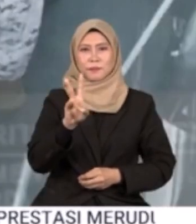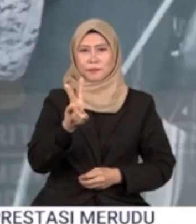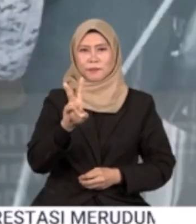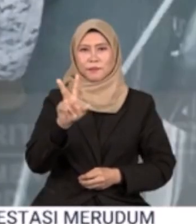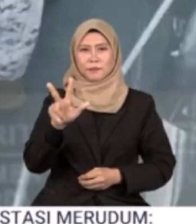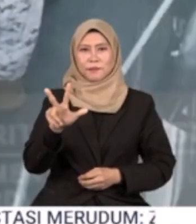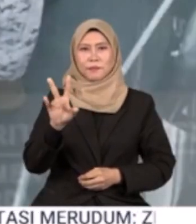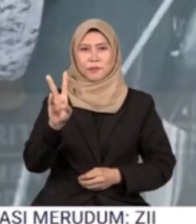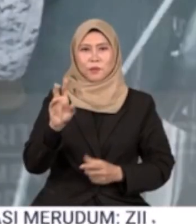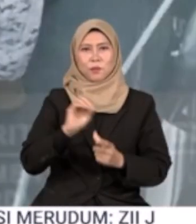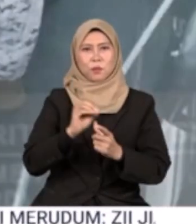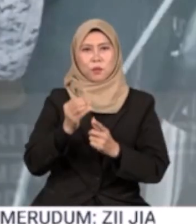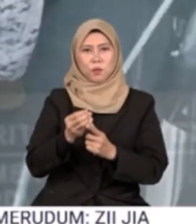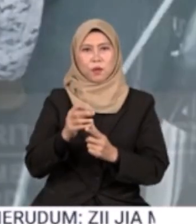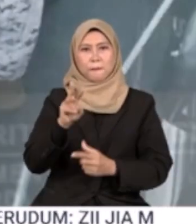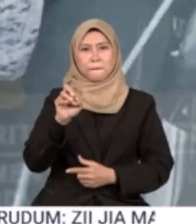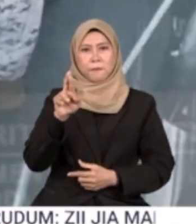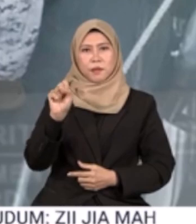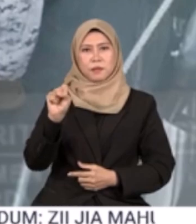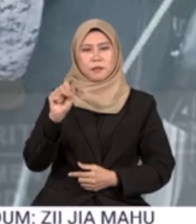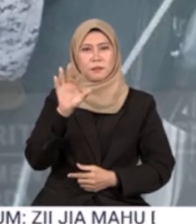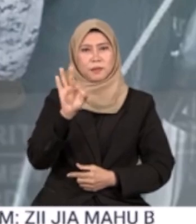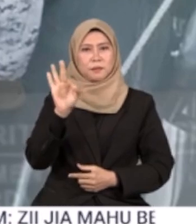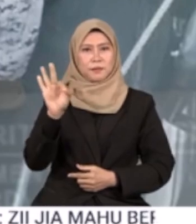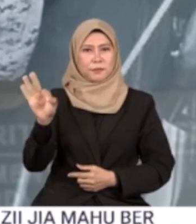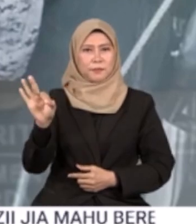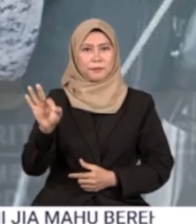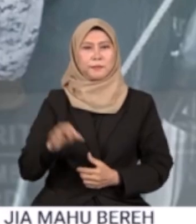056838737 atau Mer 999